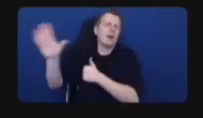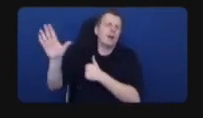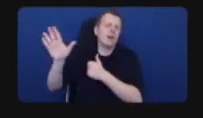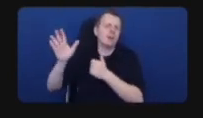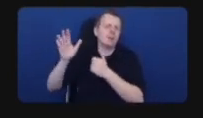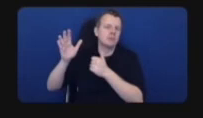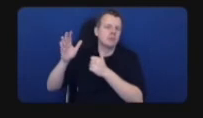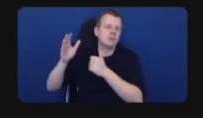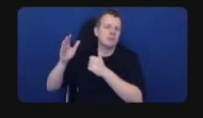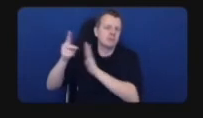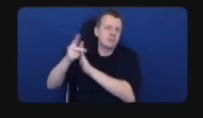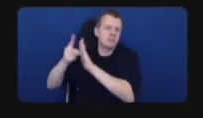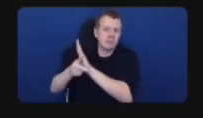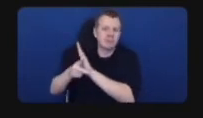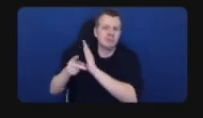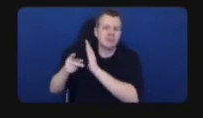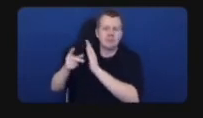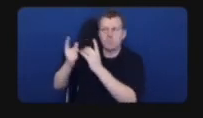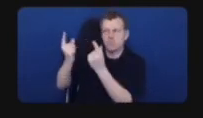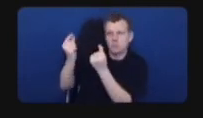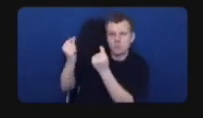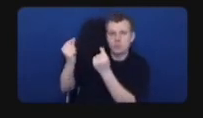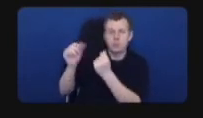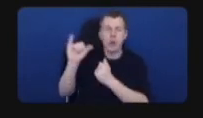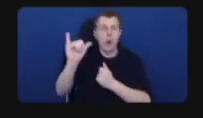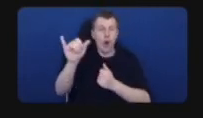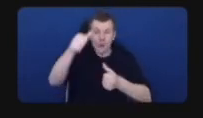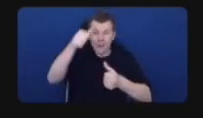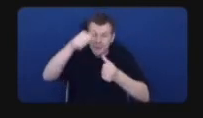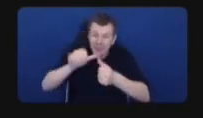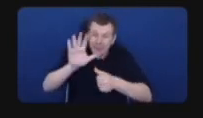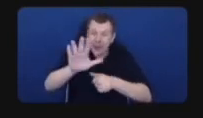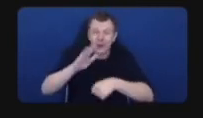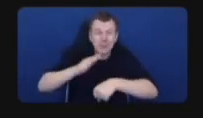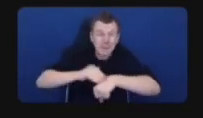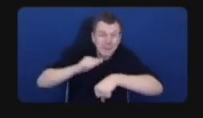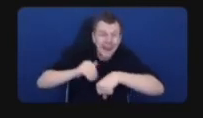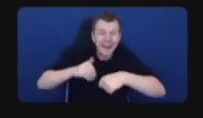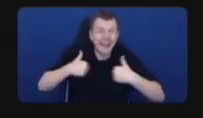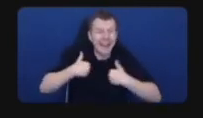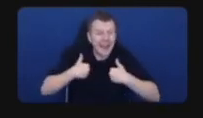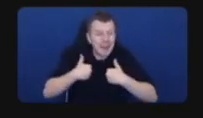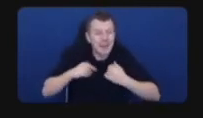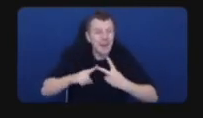关于动物方面的，你们也是可以看，是关于看看我们的